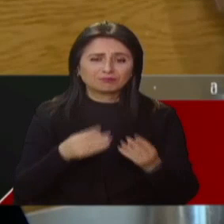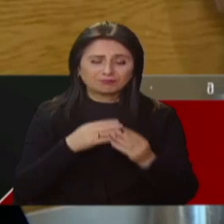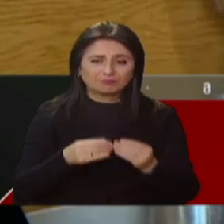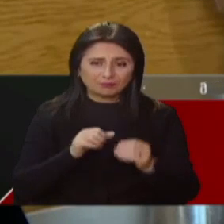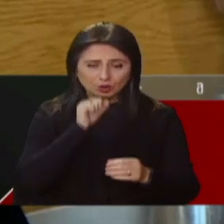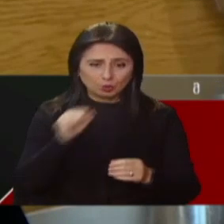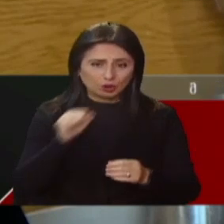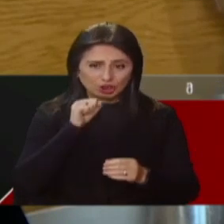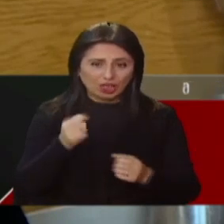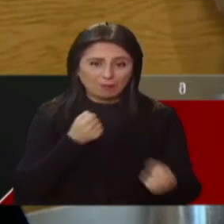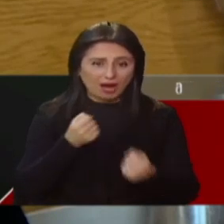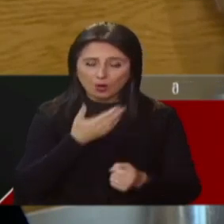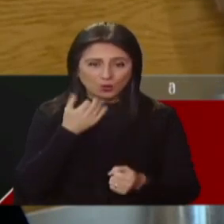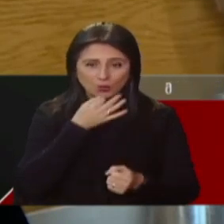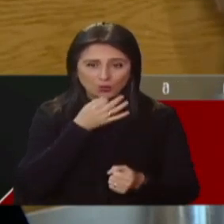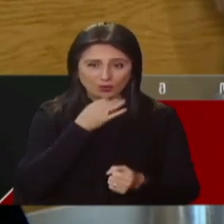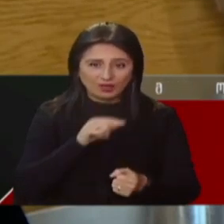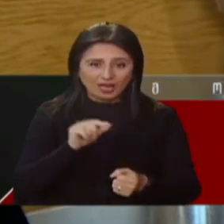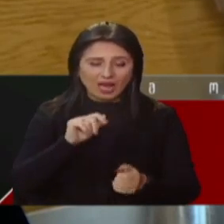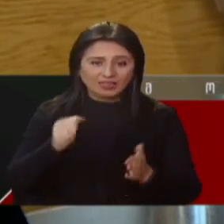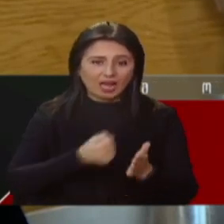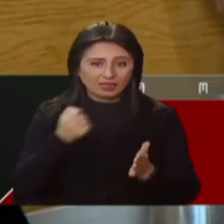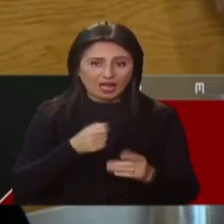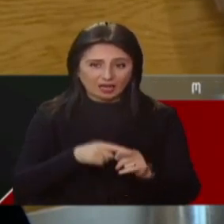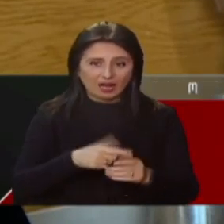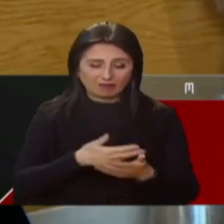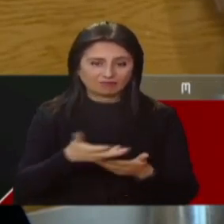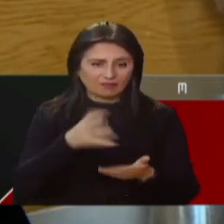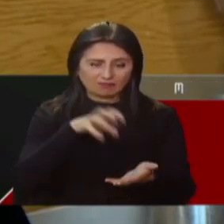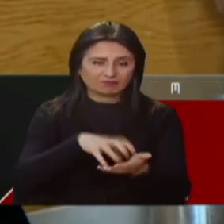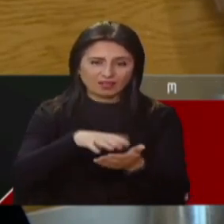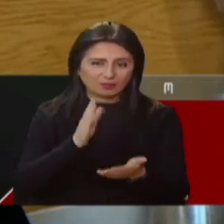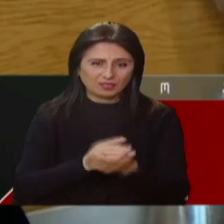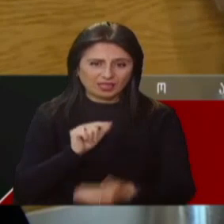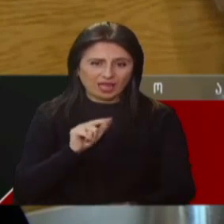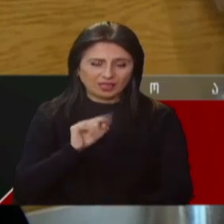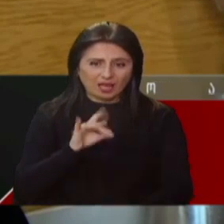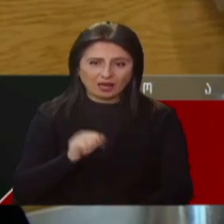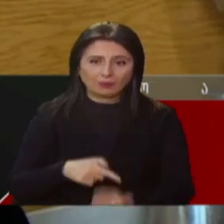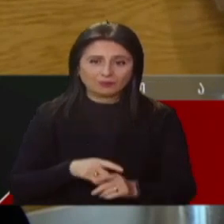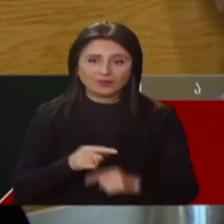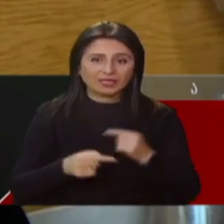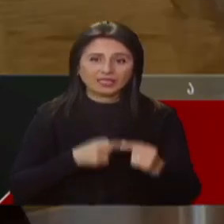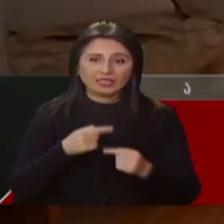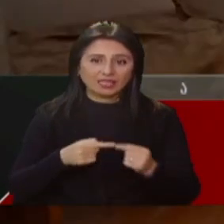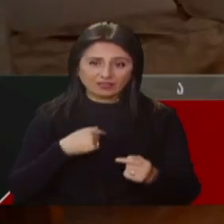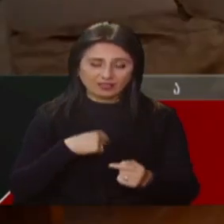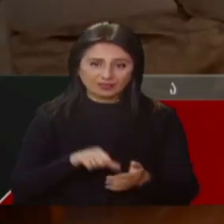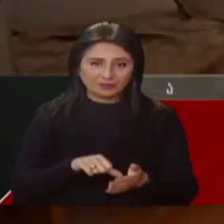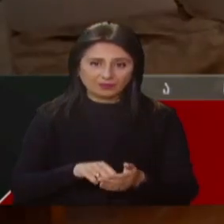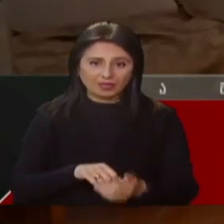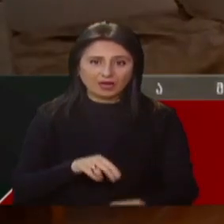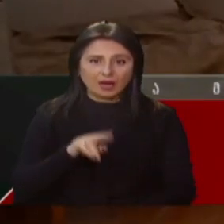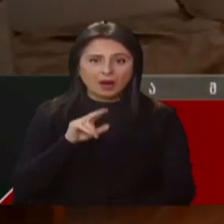ჩურჩხელა, ჯერ არ გამაგრებული და თათარა სუფრაზე. ეს ძალიან მნიშვნელოვანია ქიზიყელებისთვის და ამ ტრადიციას მე წარმოვარყევ.